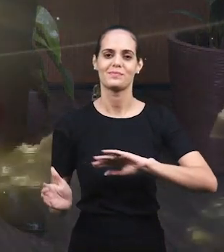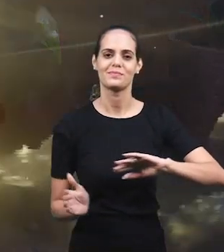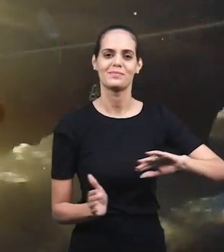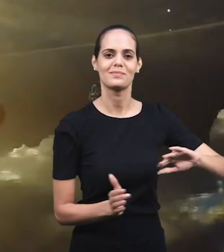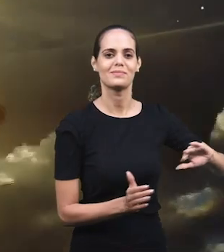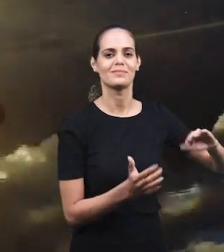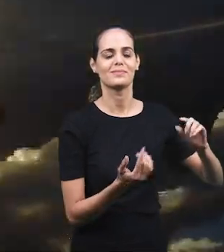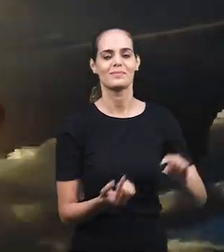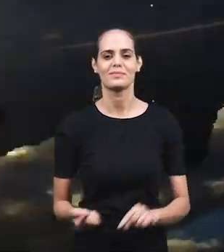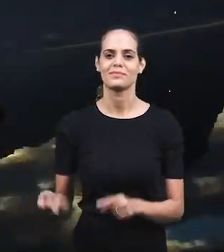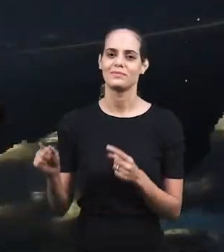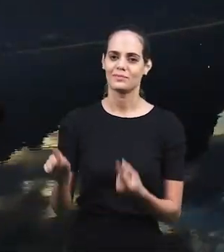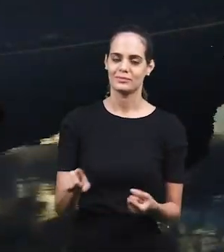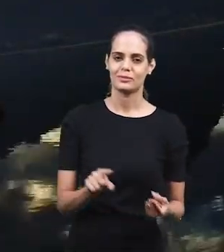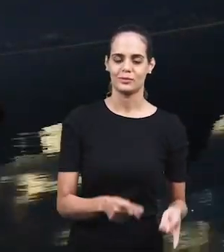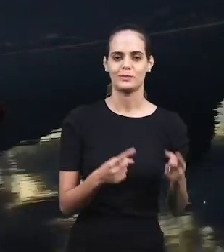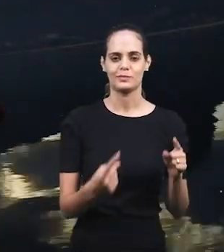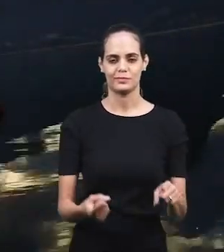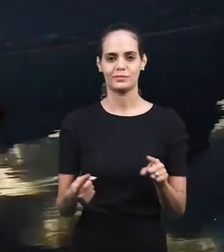Seigneur.